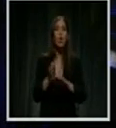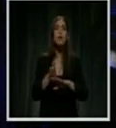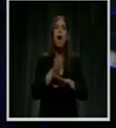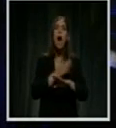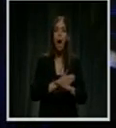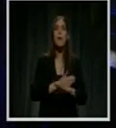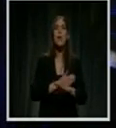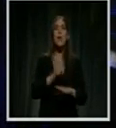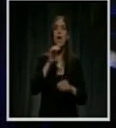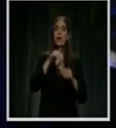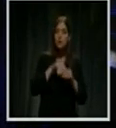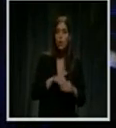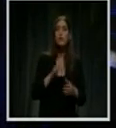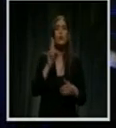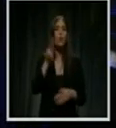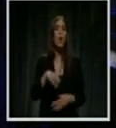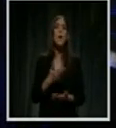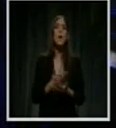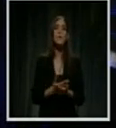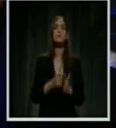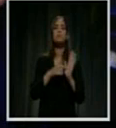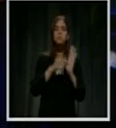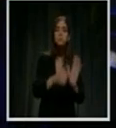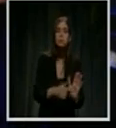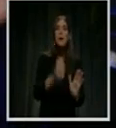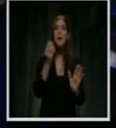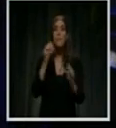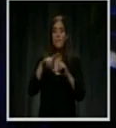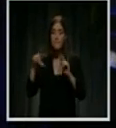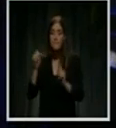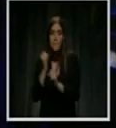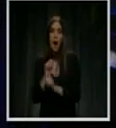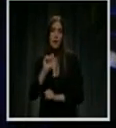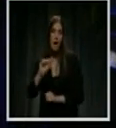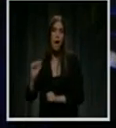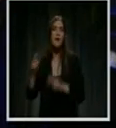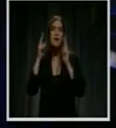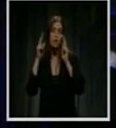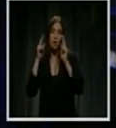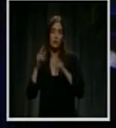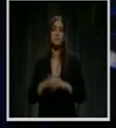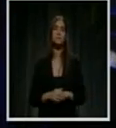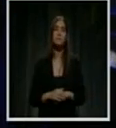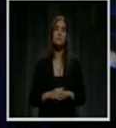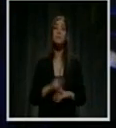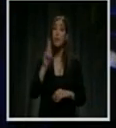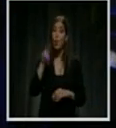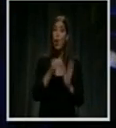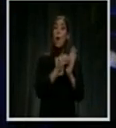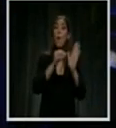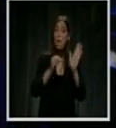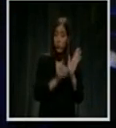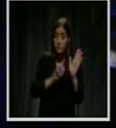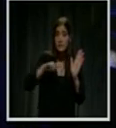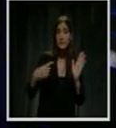żidiet mill-aktar qawwija lill-edukaturi tagħna. Però mbagħad li tisma' jekk forsi l-iktar punt inkredibbli li smajt il-kap